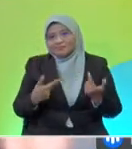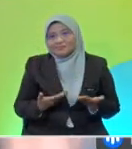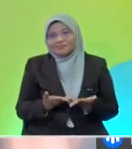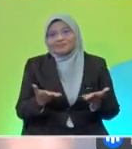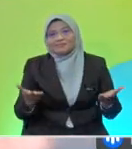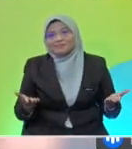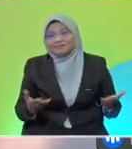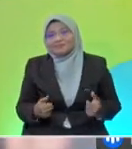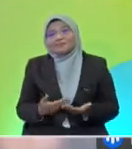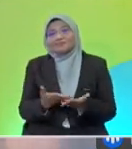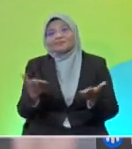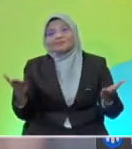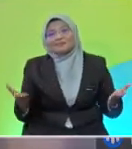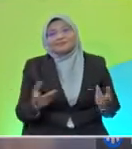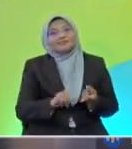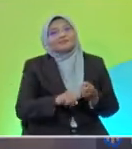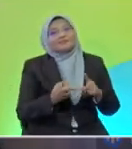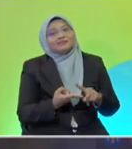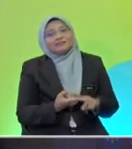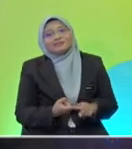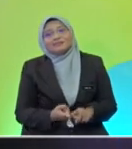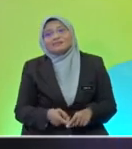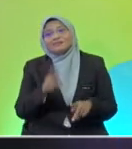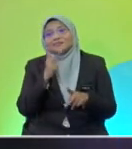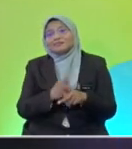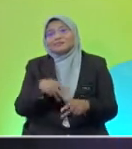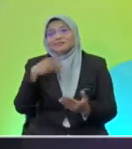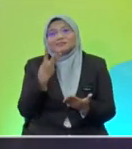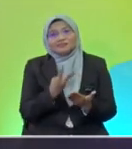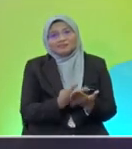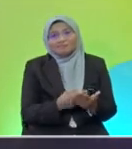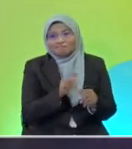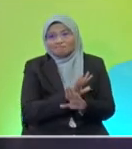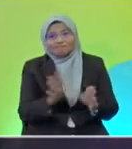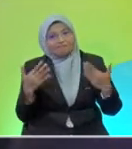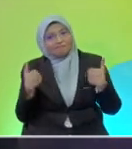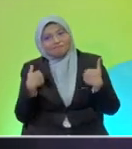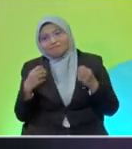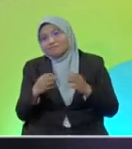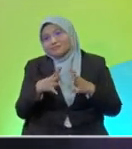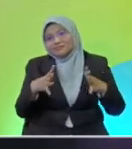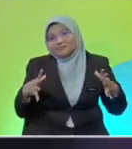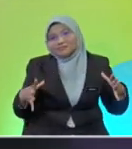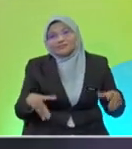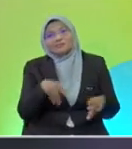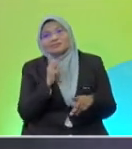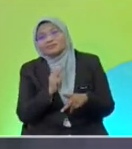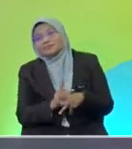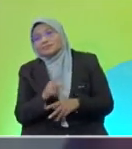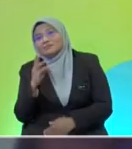Wahai Kawan simpanlah uang tiada banyak simpan sedikit